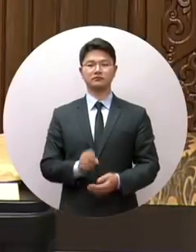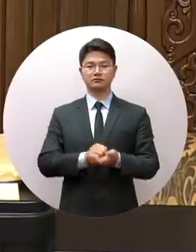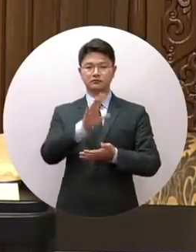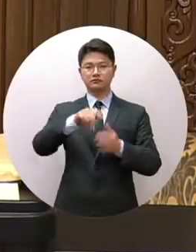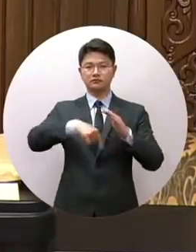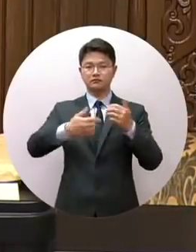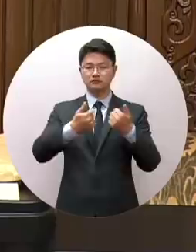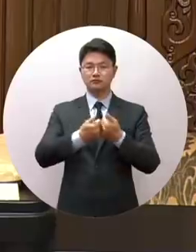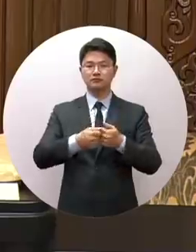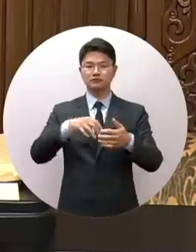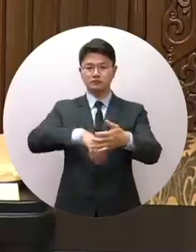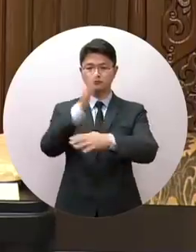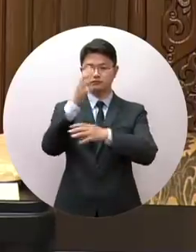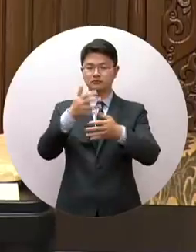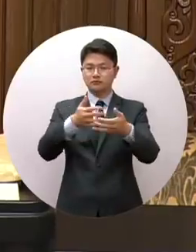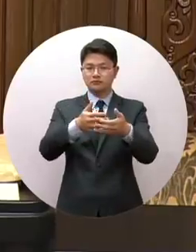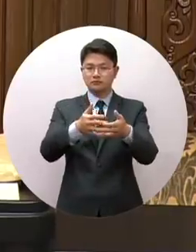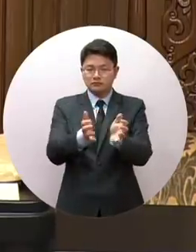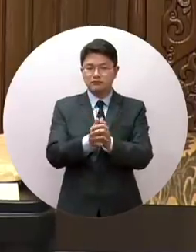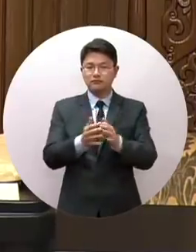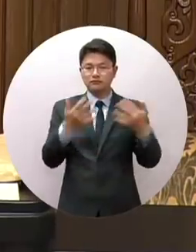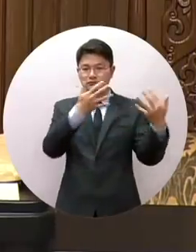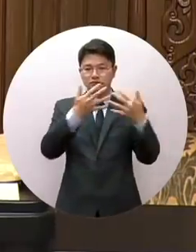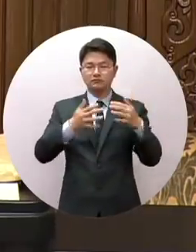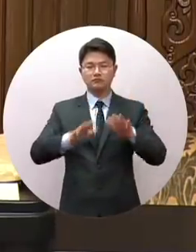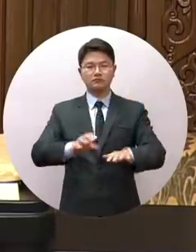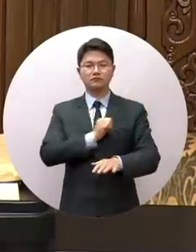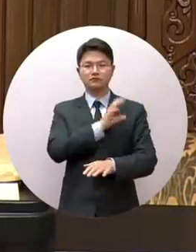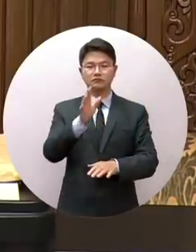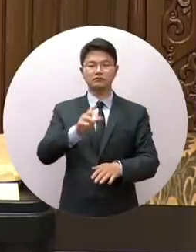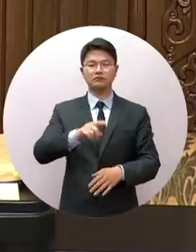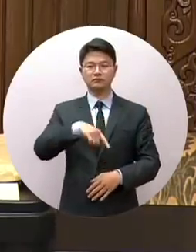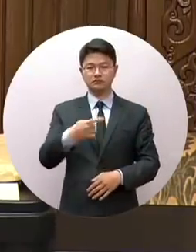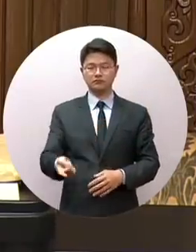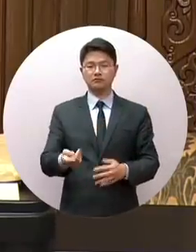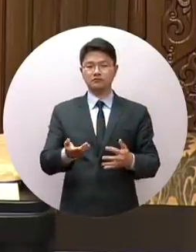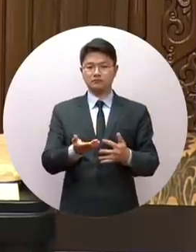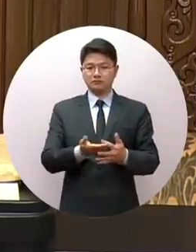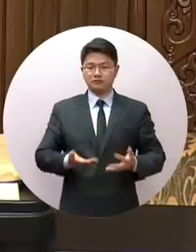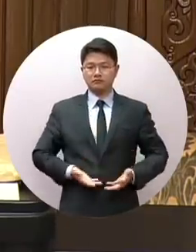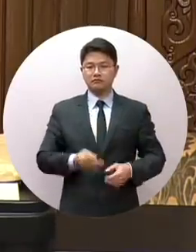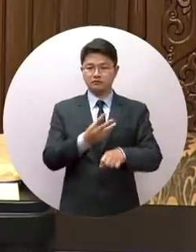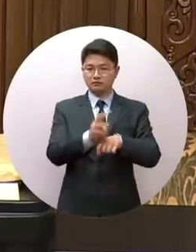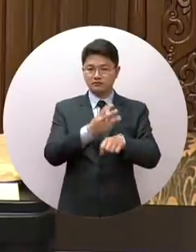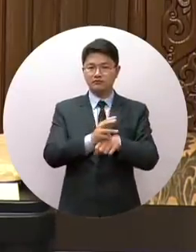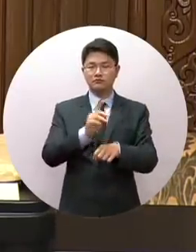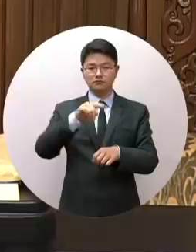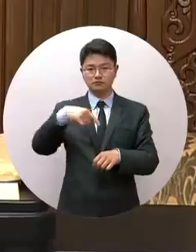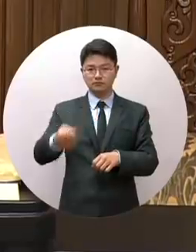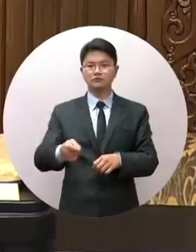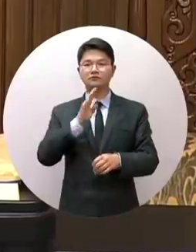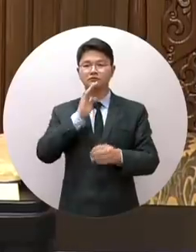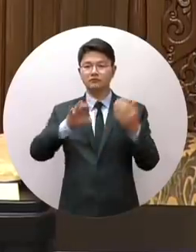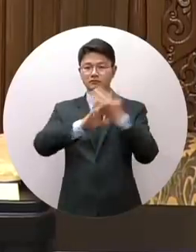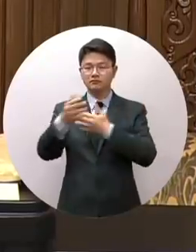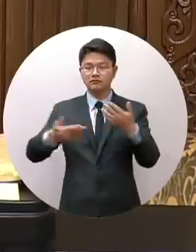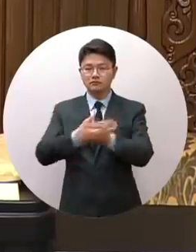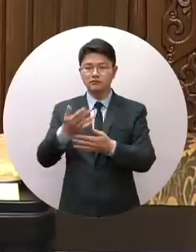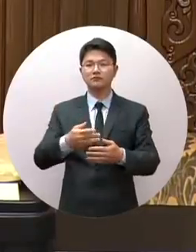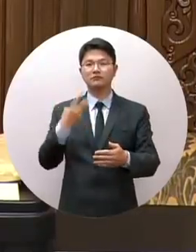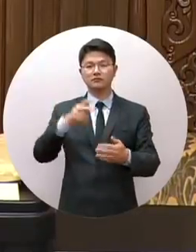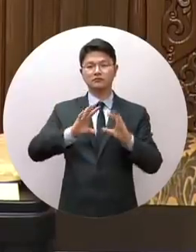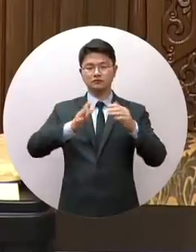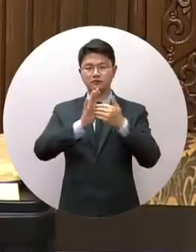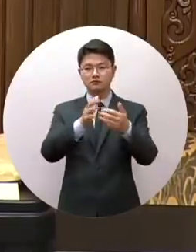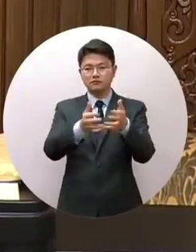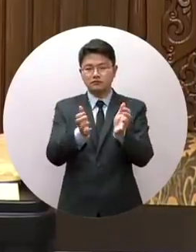报院会内政组织质询已询答完毕，休息三分钟，休息之后进行外交及国防组织